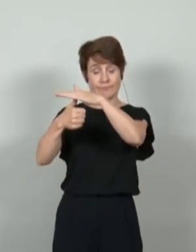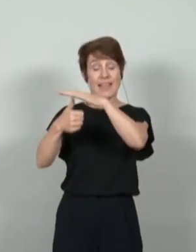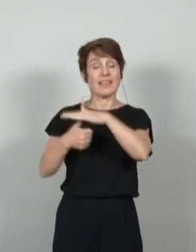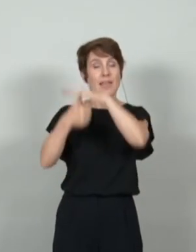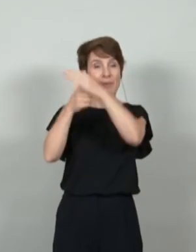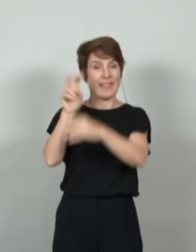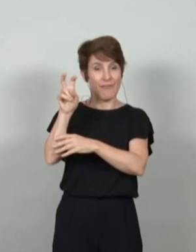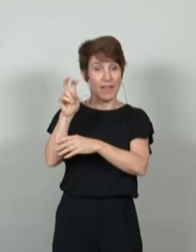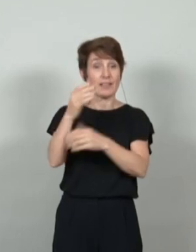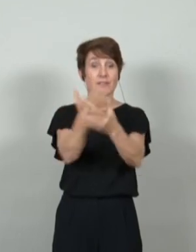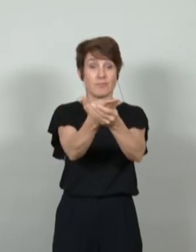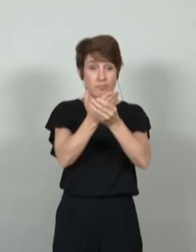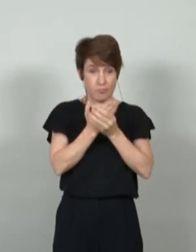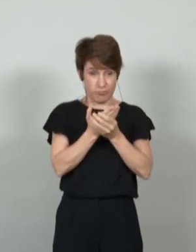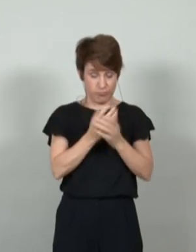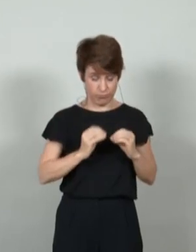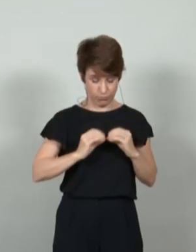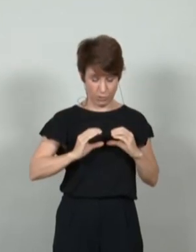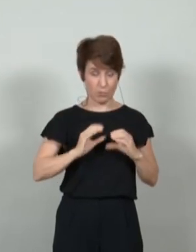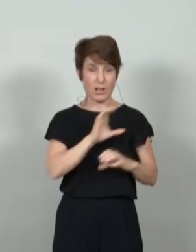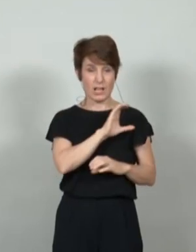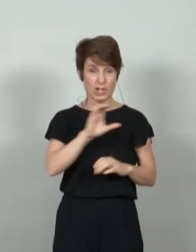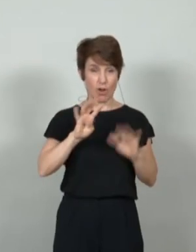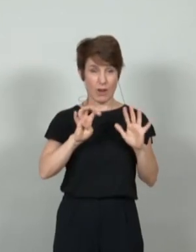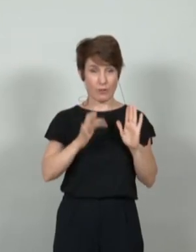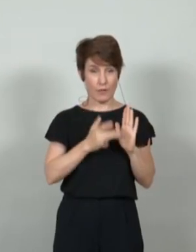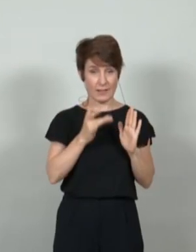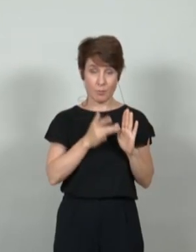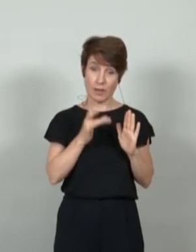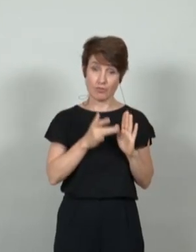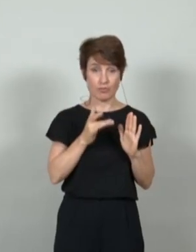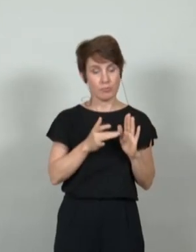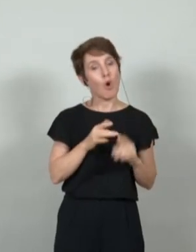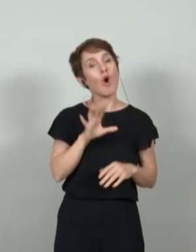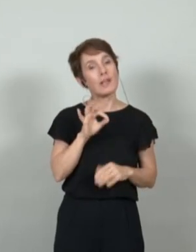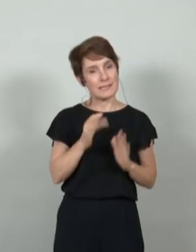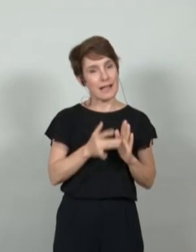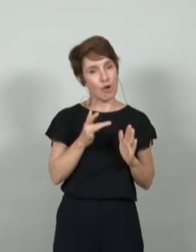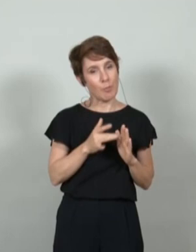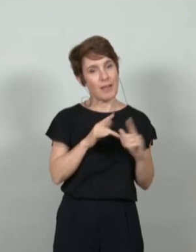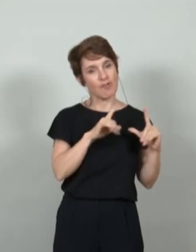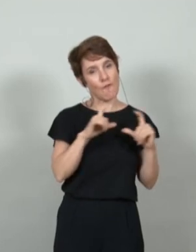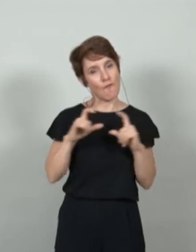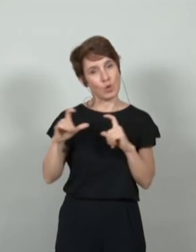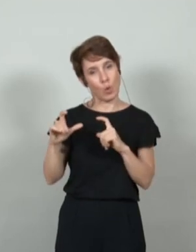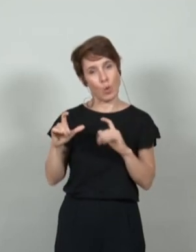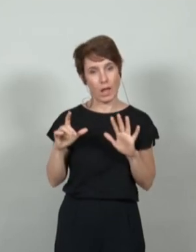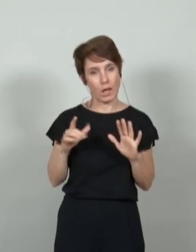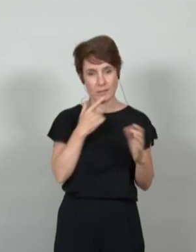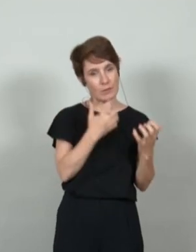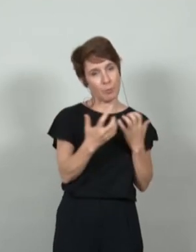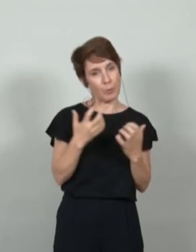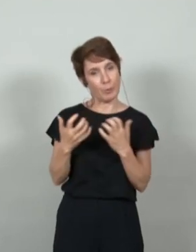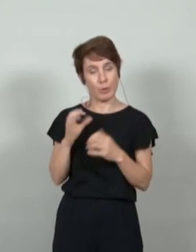brochure de 190 pages avec de belles photos 50 pages quand même de photos et de titres de belles intentions